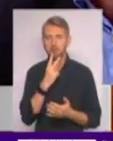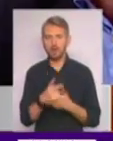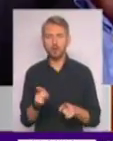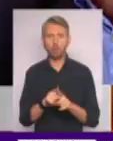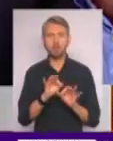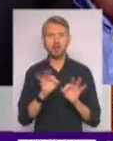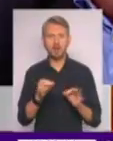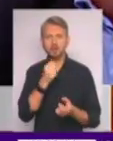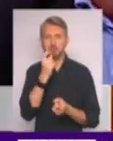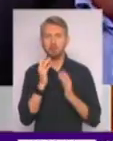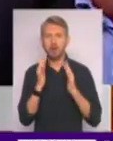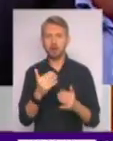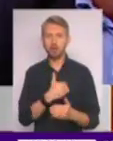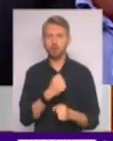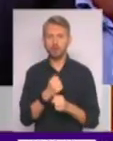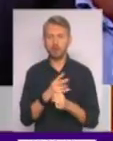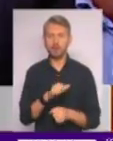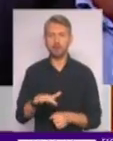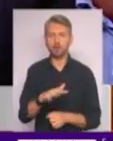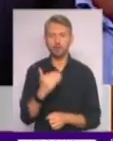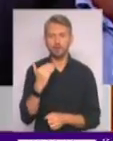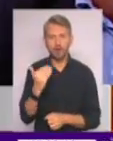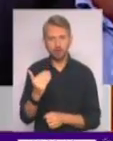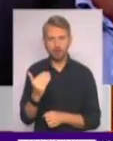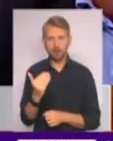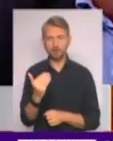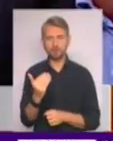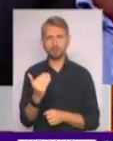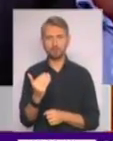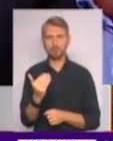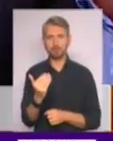который вы хотите развить на территории вашего...